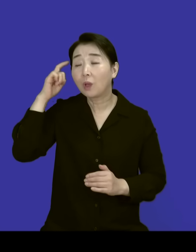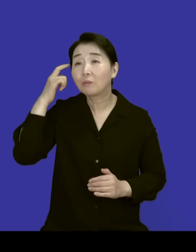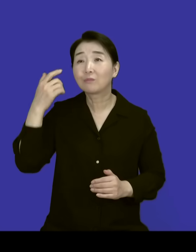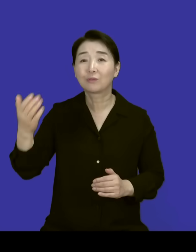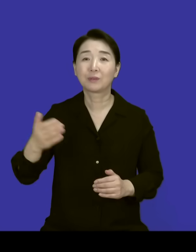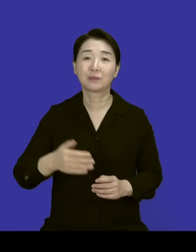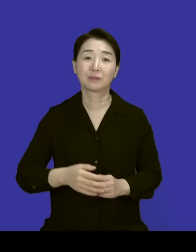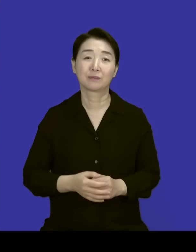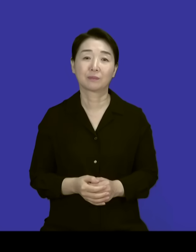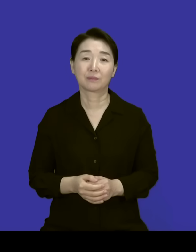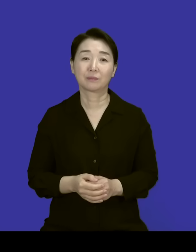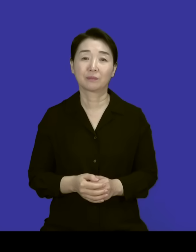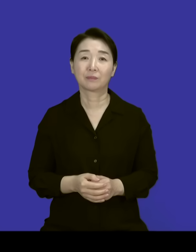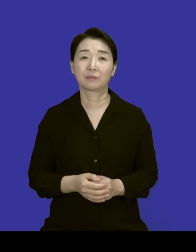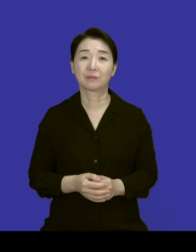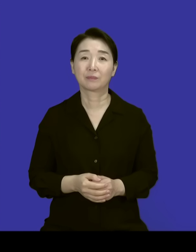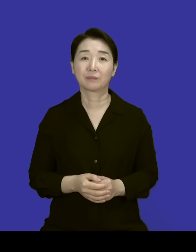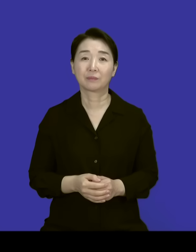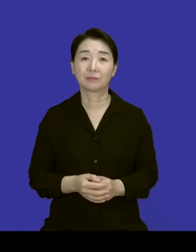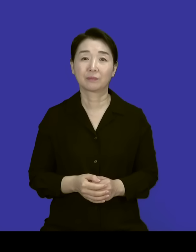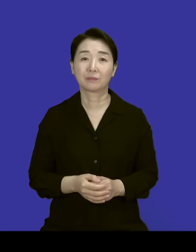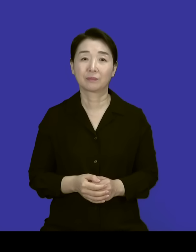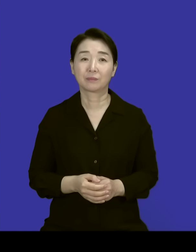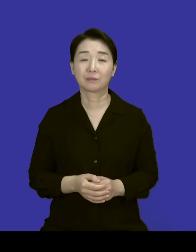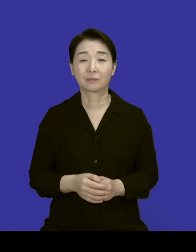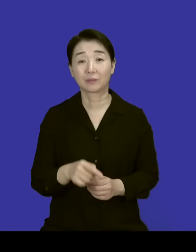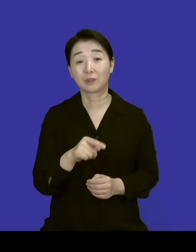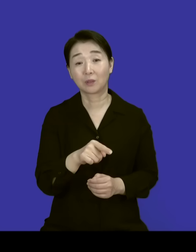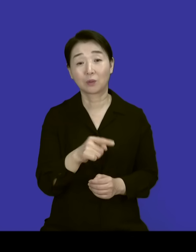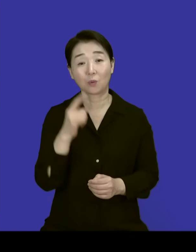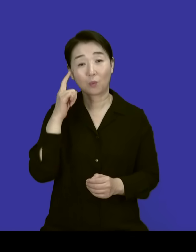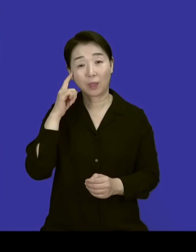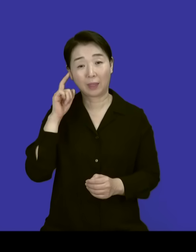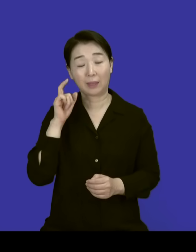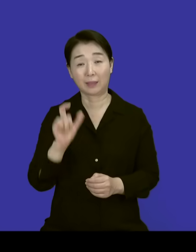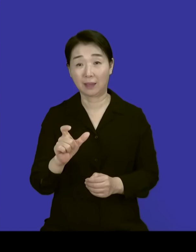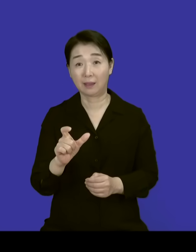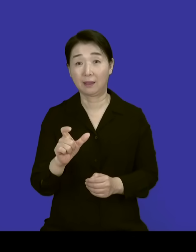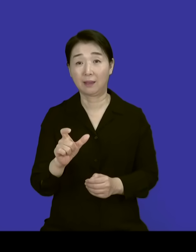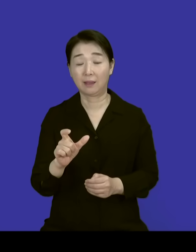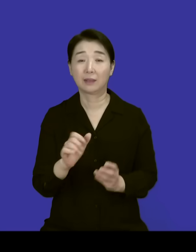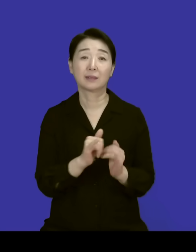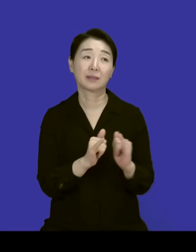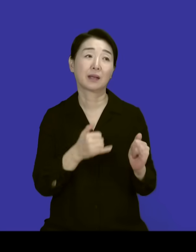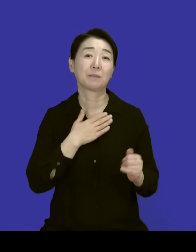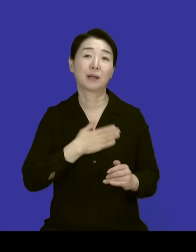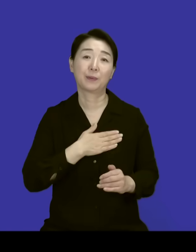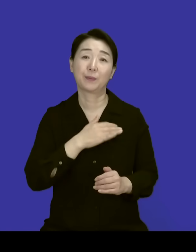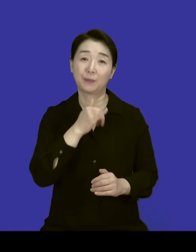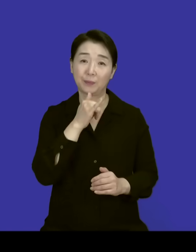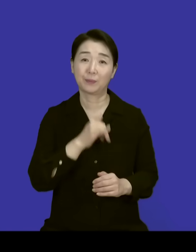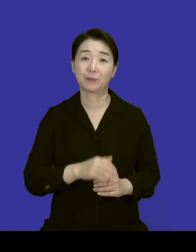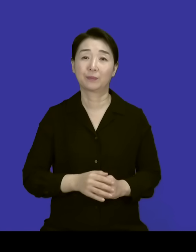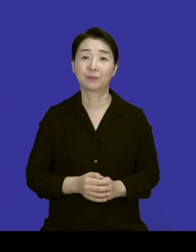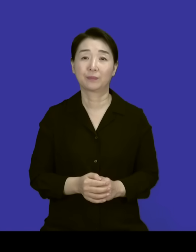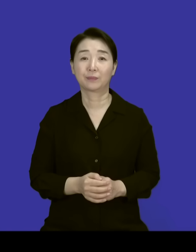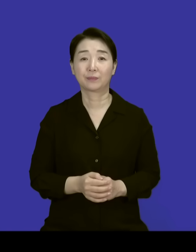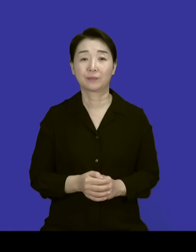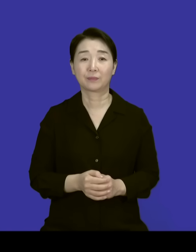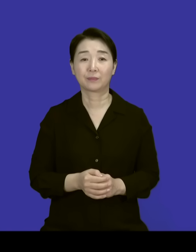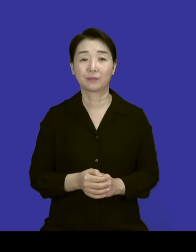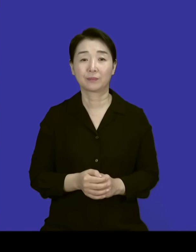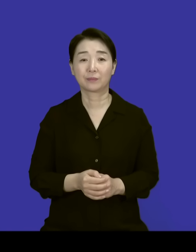그랬더니 너는 워낙 강한 놈이란 걸 알고 있었다.